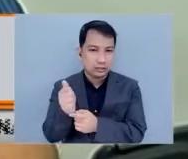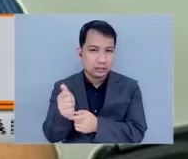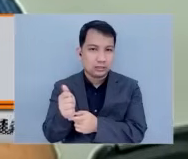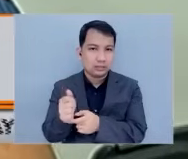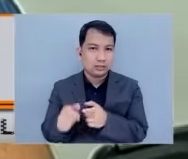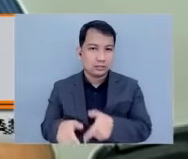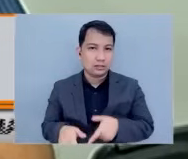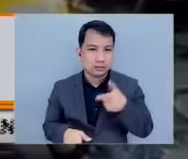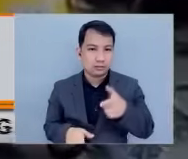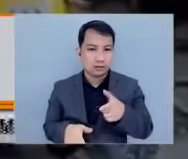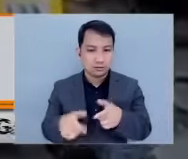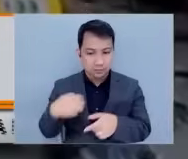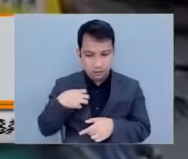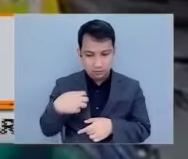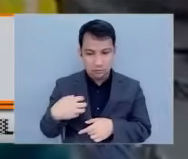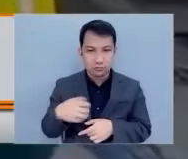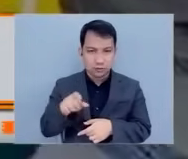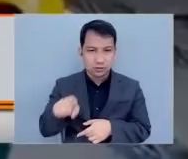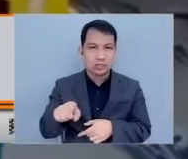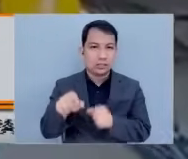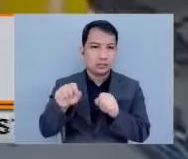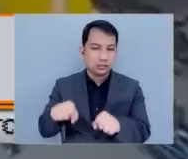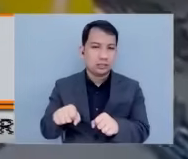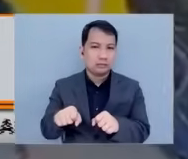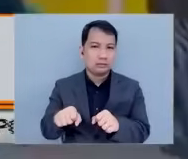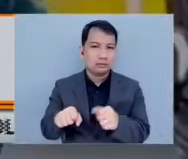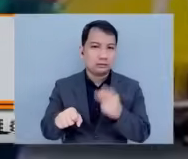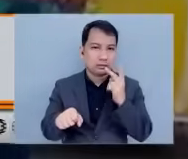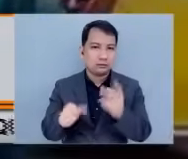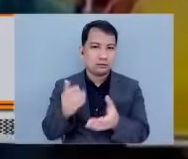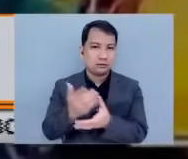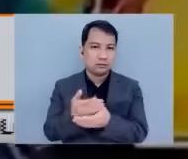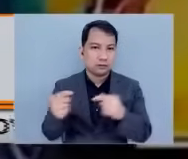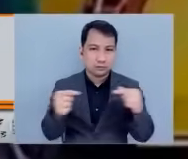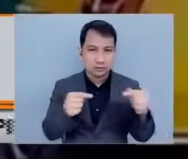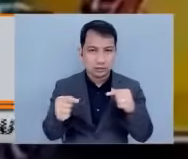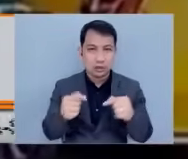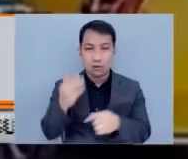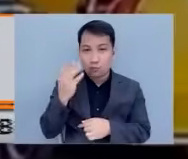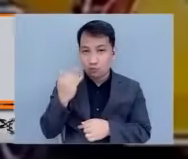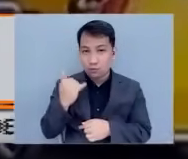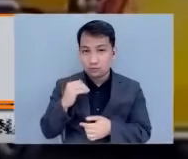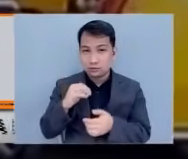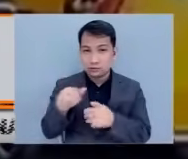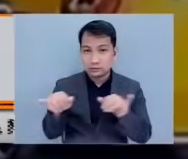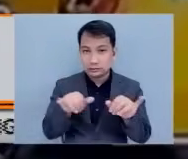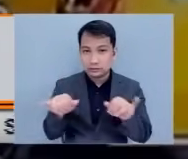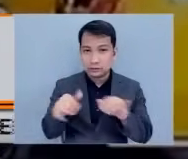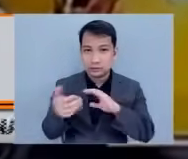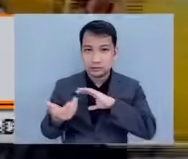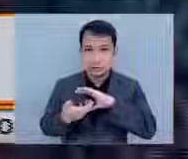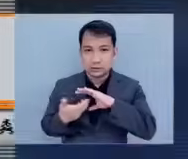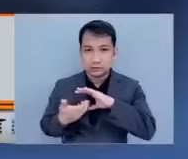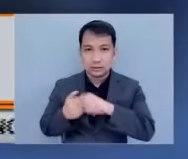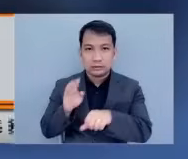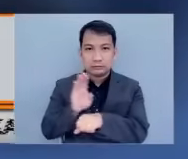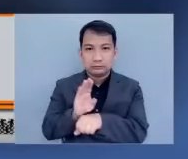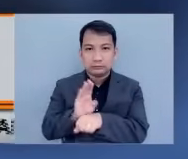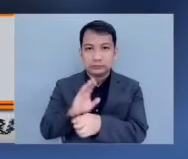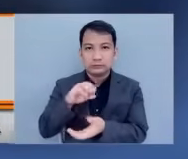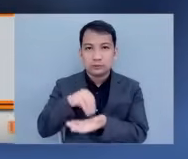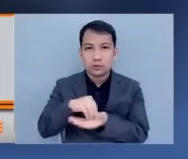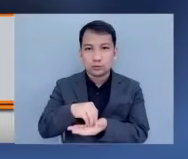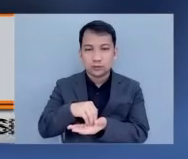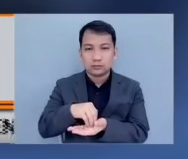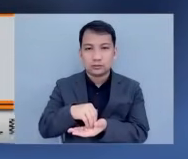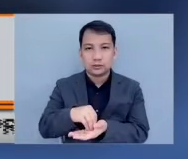mga TMRU. Lumalabas na nagkaalitan ng mga Indian dahil sa agawan ng customers sa negosyong pautang. Nahulihan ng